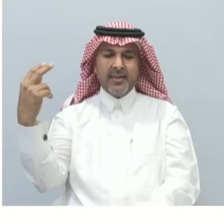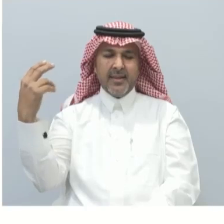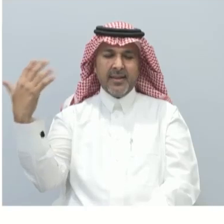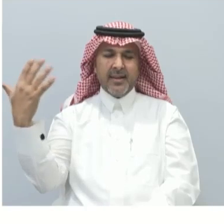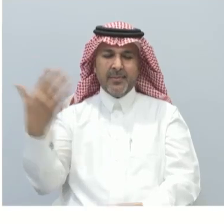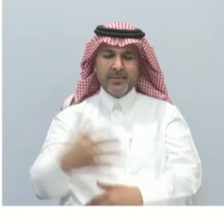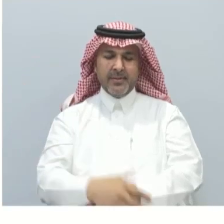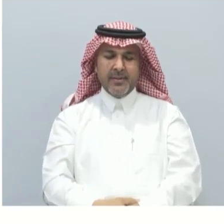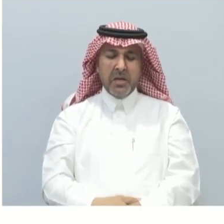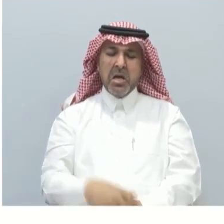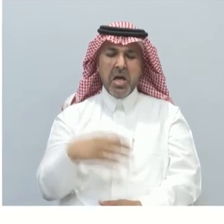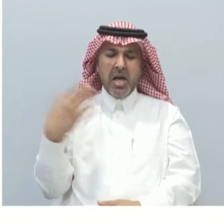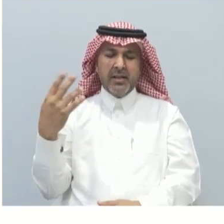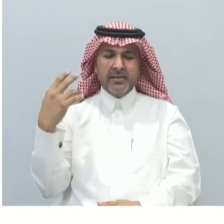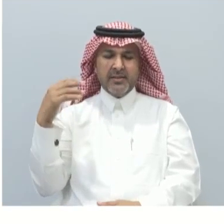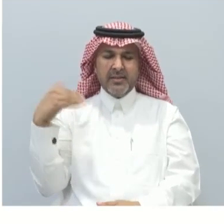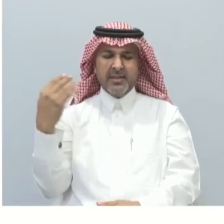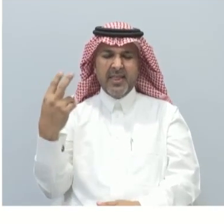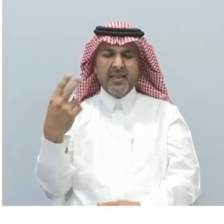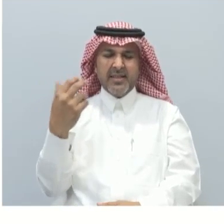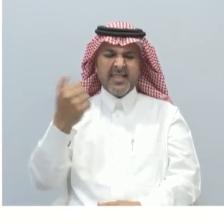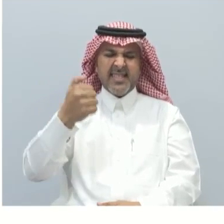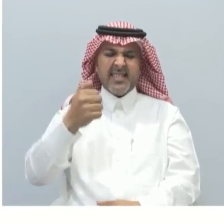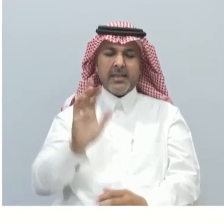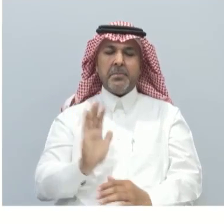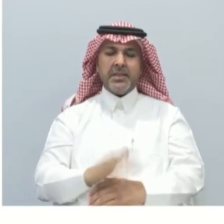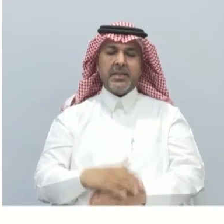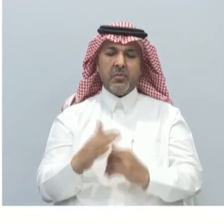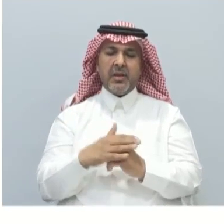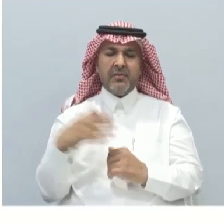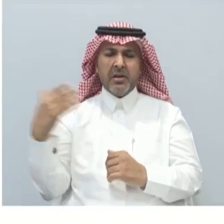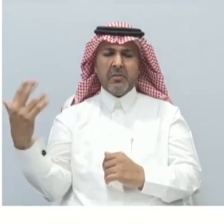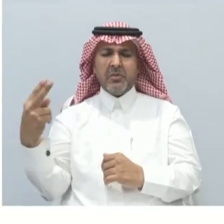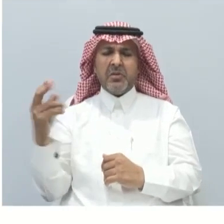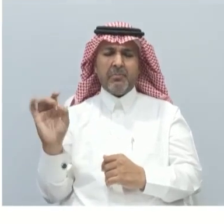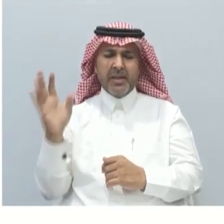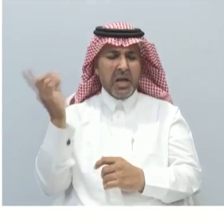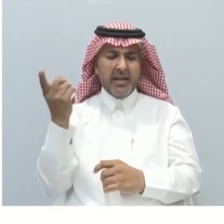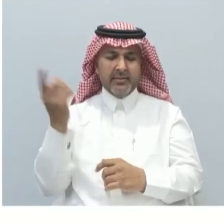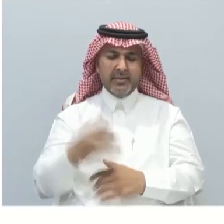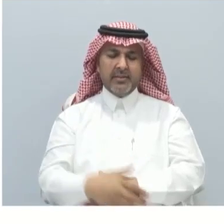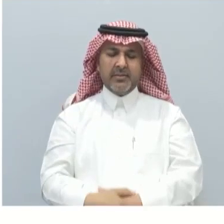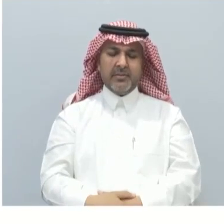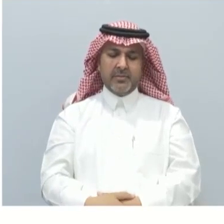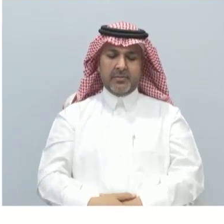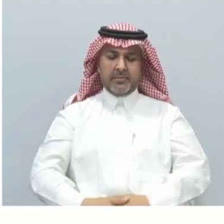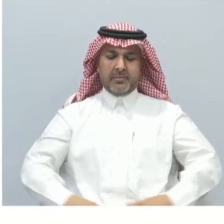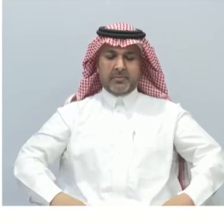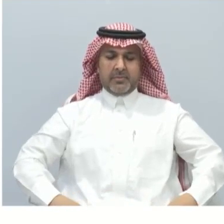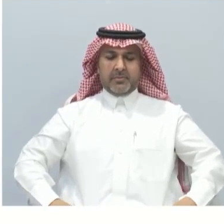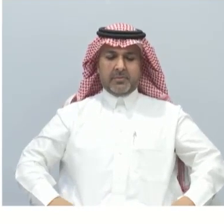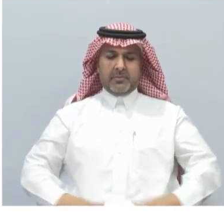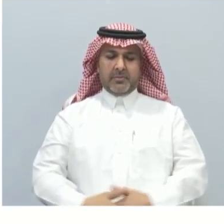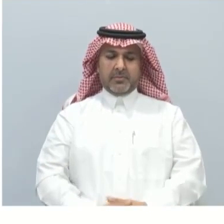راح نقول ان الناتج هيكون 52.06 طبعا الوحده بايش الوحده ايضا بالملي اجرام يعني